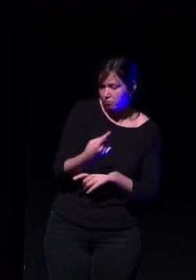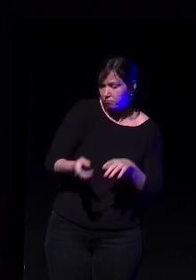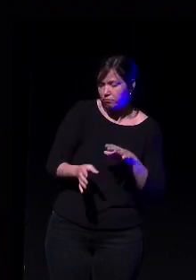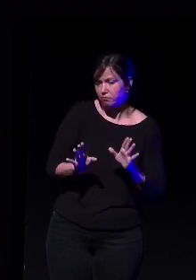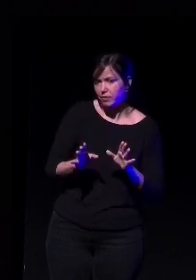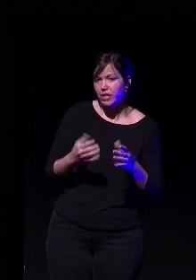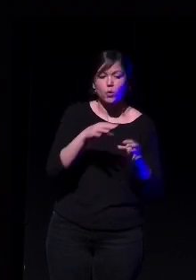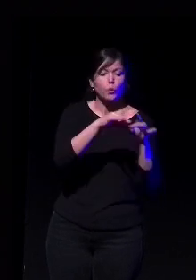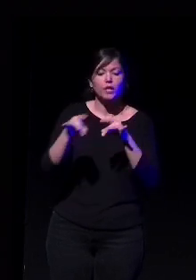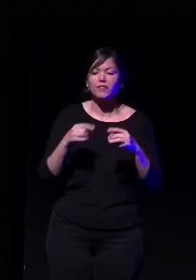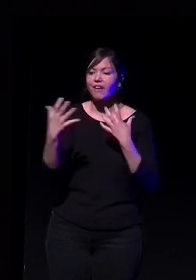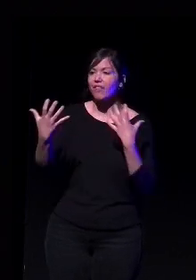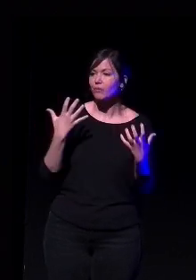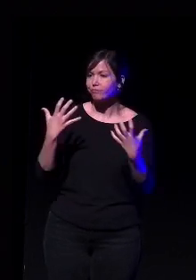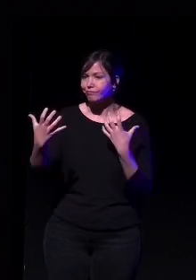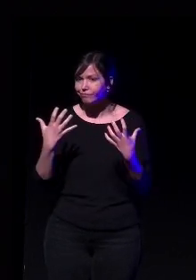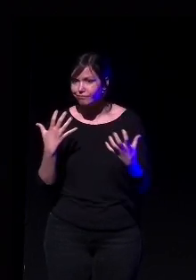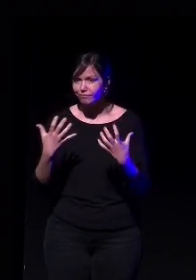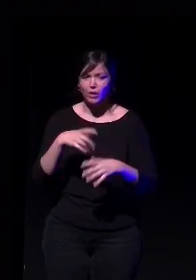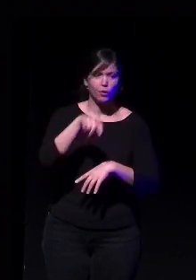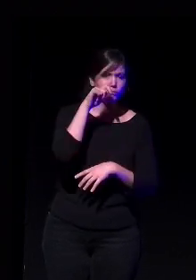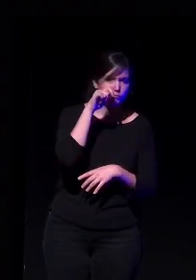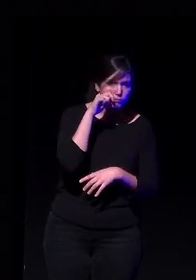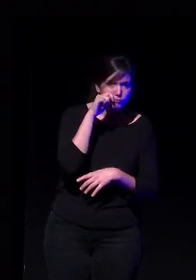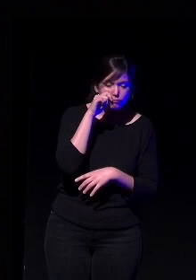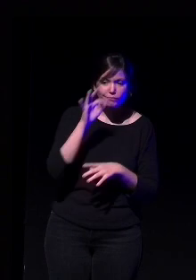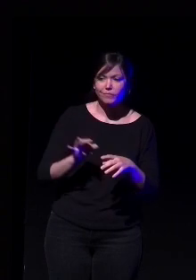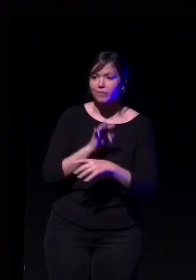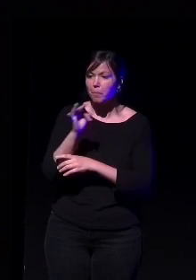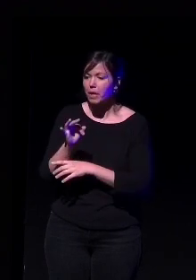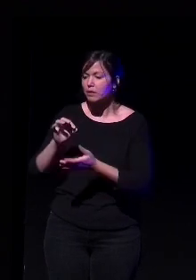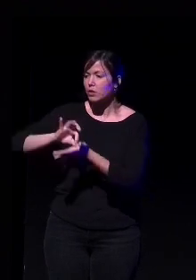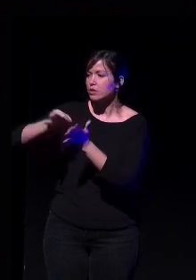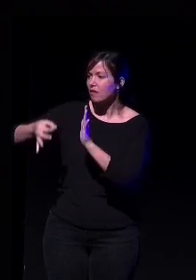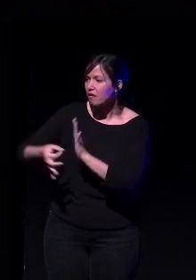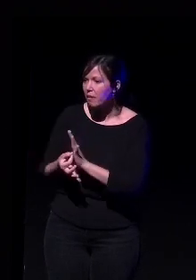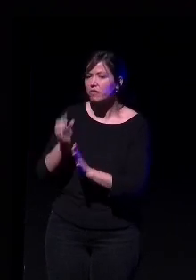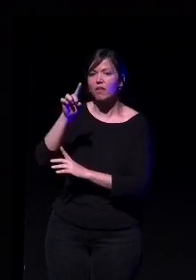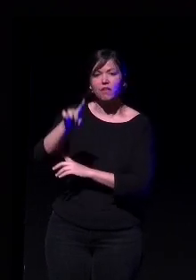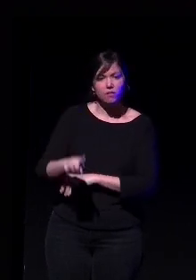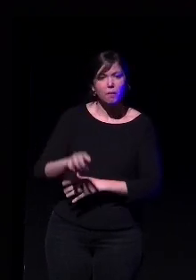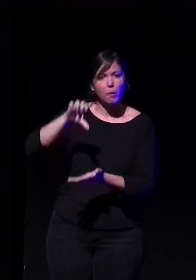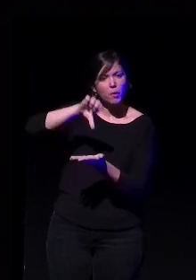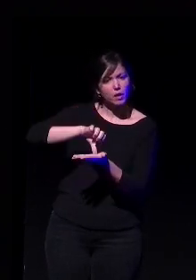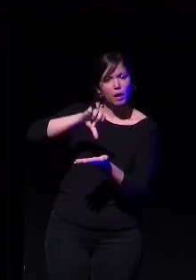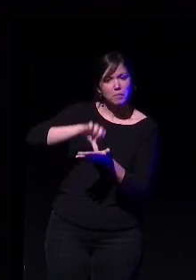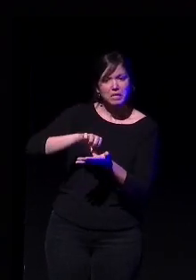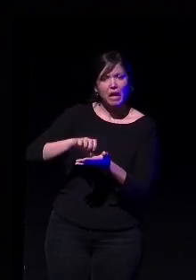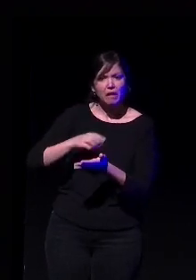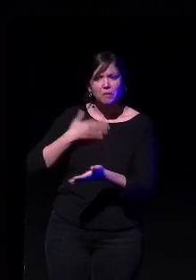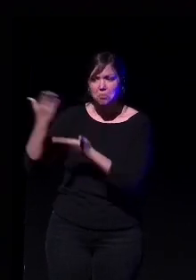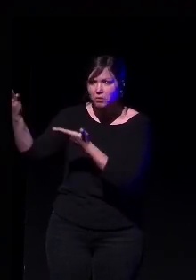de contrastos, amb una més que notable indústria turística, amb vocació de serveis i, com no, una capital